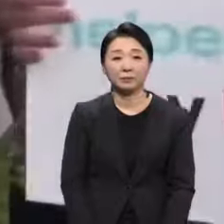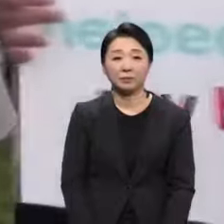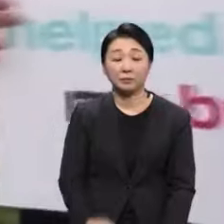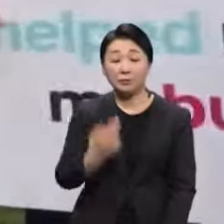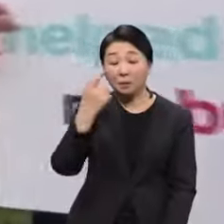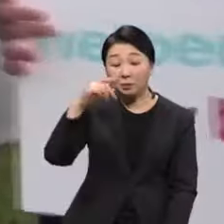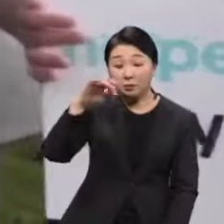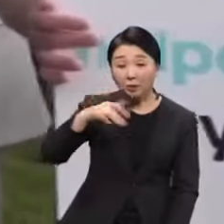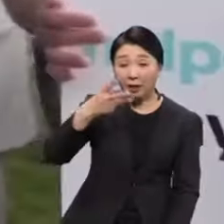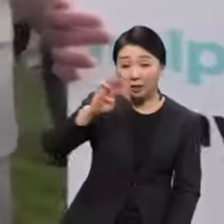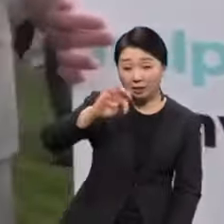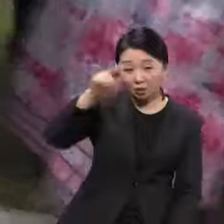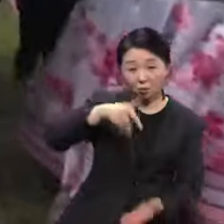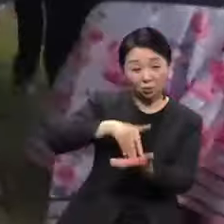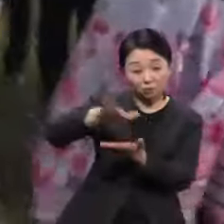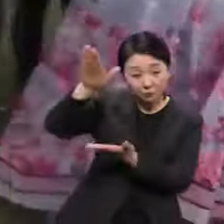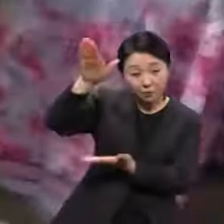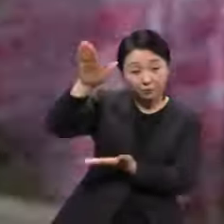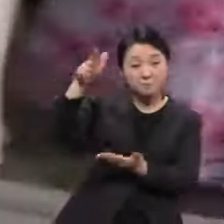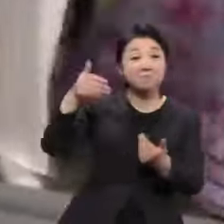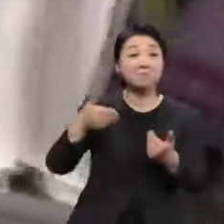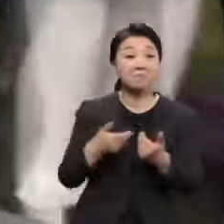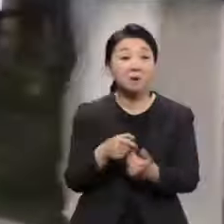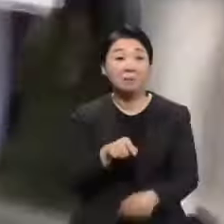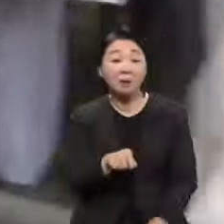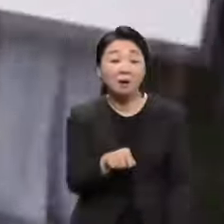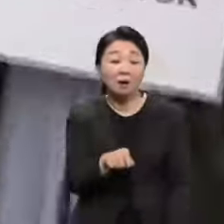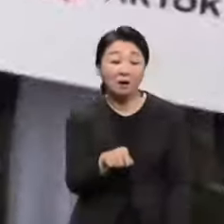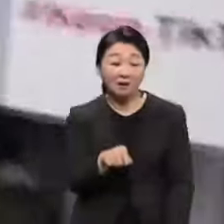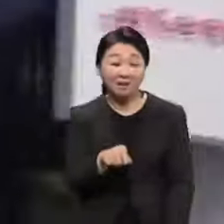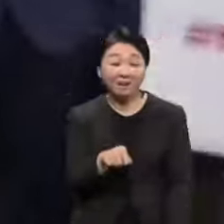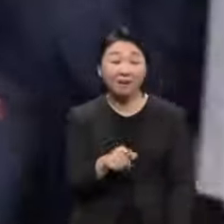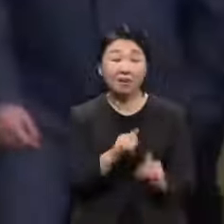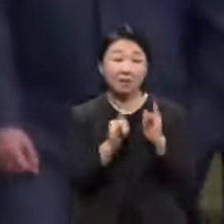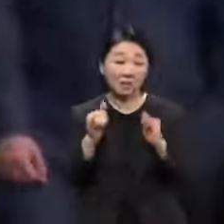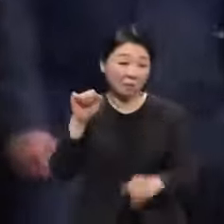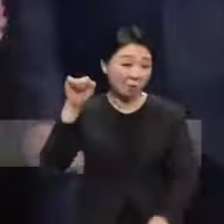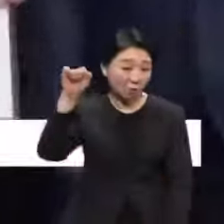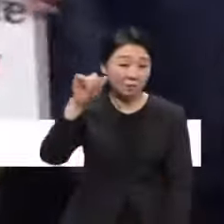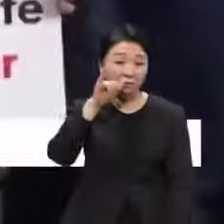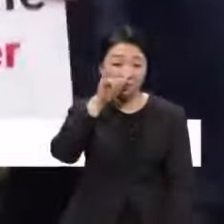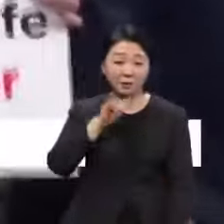미국에서 틱톡을 퇴출하는 법안에 반대하는 이들이 워싱턴 의회 앞에 모였습니다.